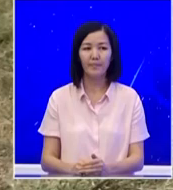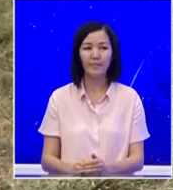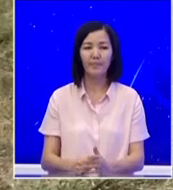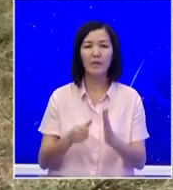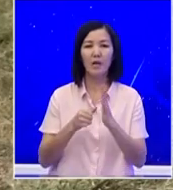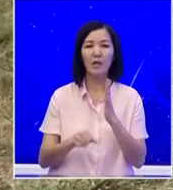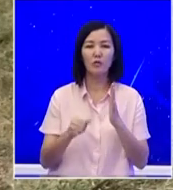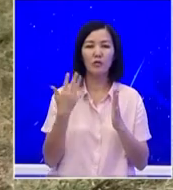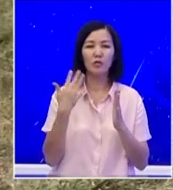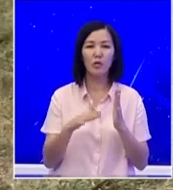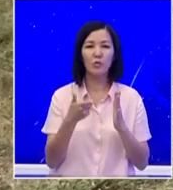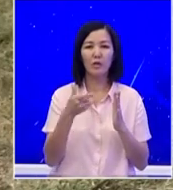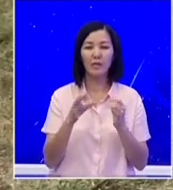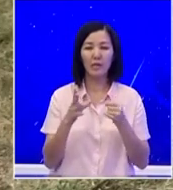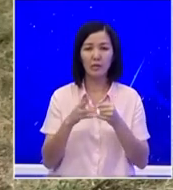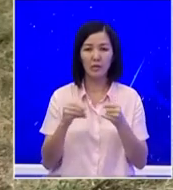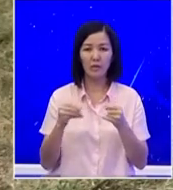650 гектар жердің енді